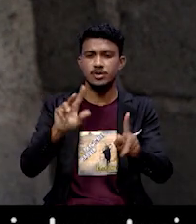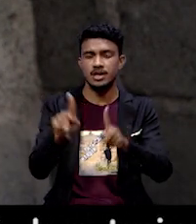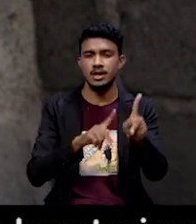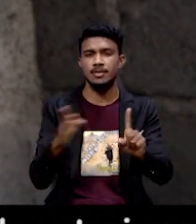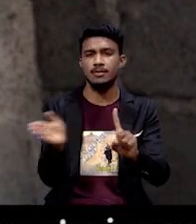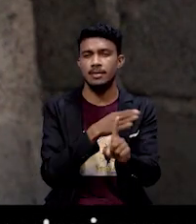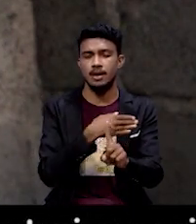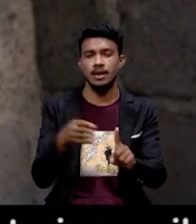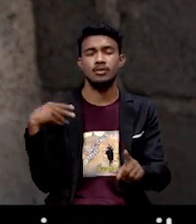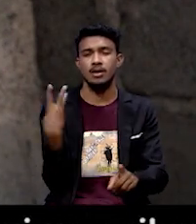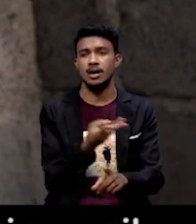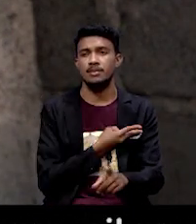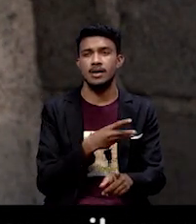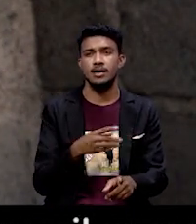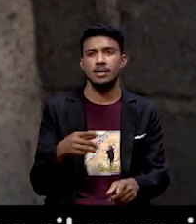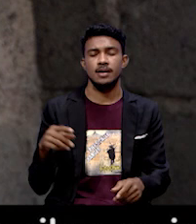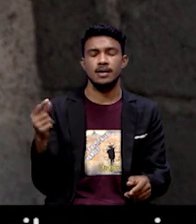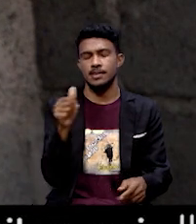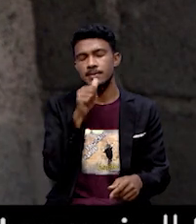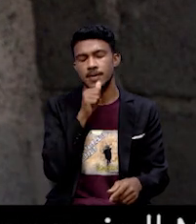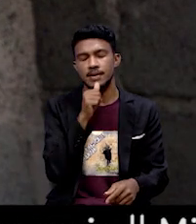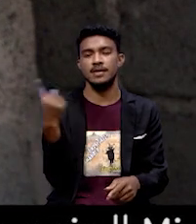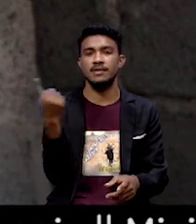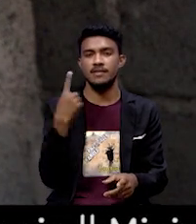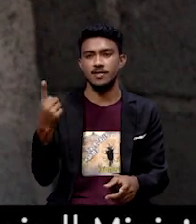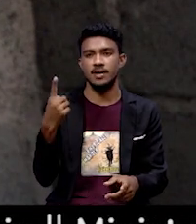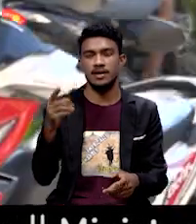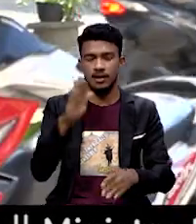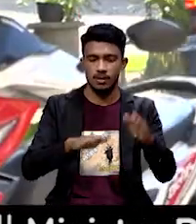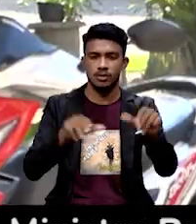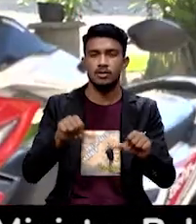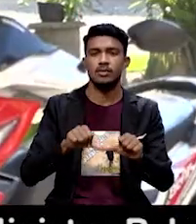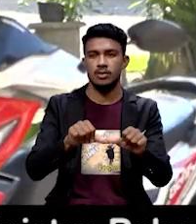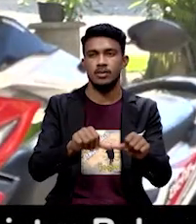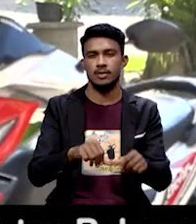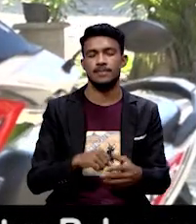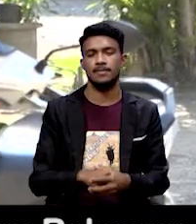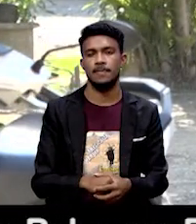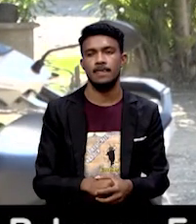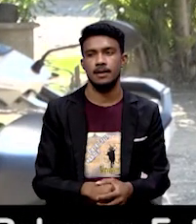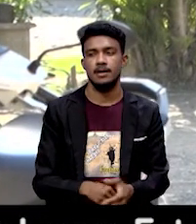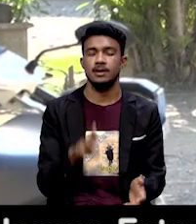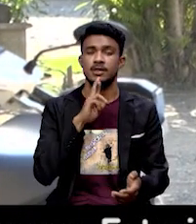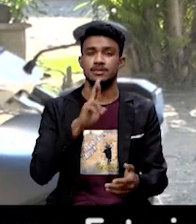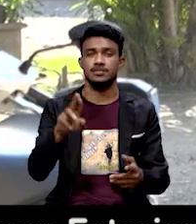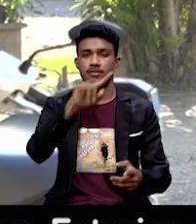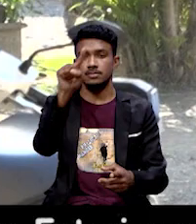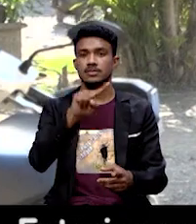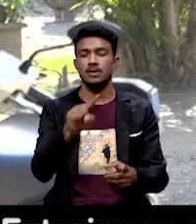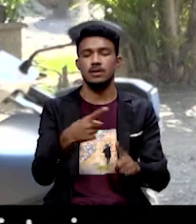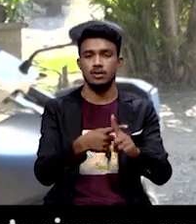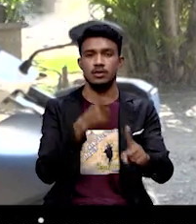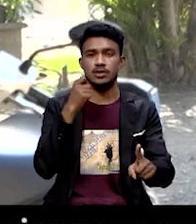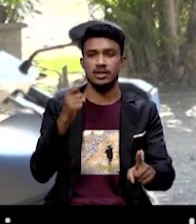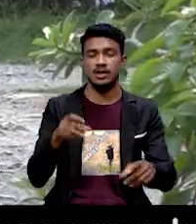pasien si nafating lawan nafating tamba nesisi dari umlarang yang ne. Hatamba preocupação husi vendedor